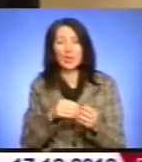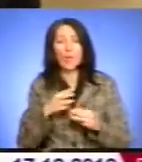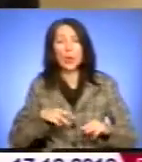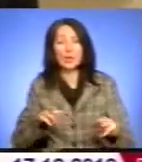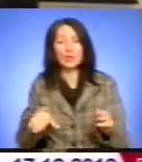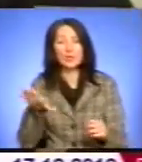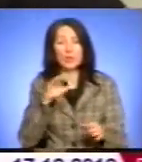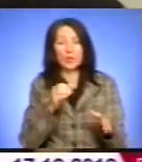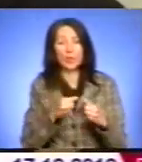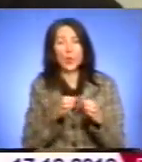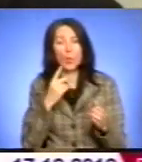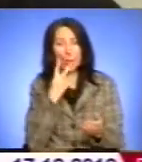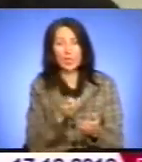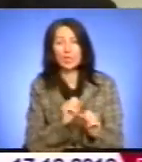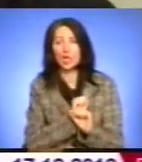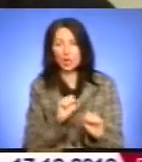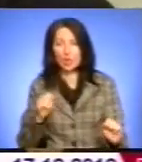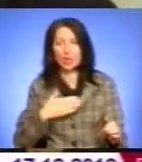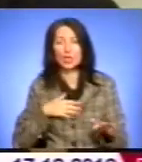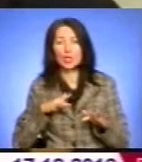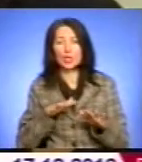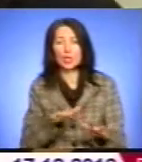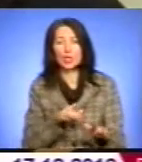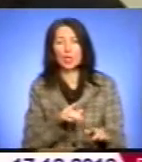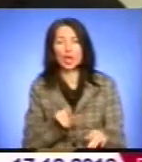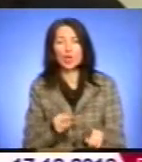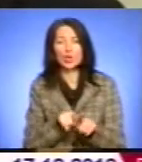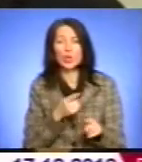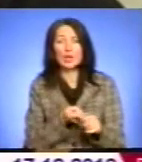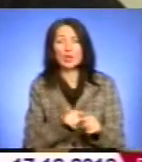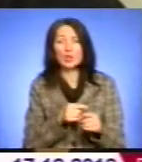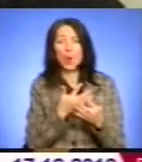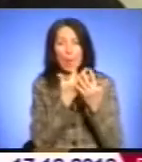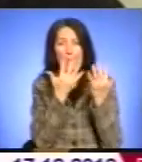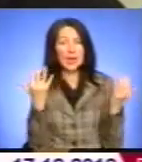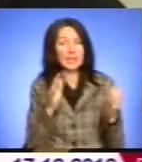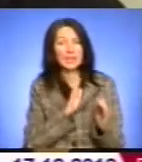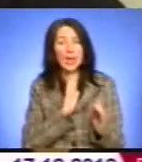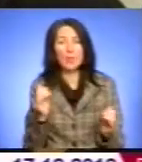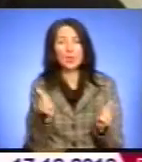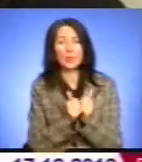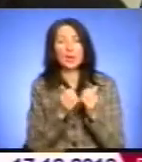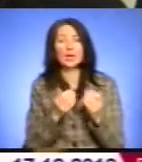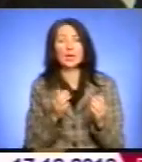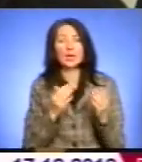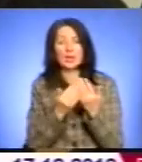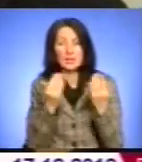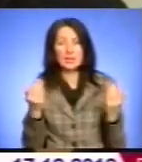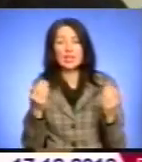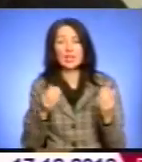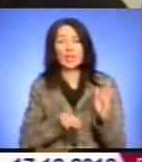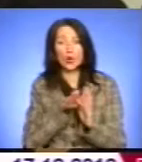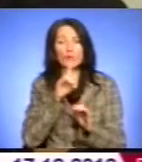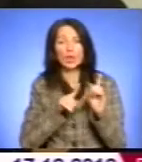показали рішучість наших дій, що цього паркана не буде біля стін Верховної Ради, що вищий законодавчий орган Верховна Рада буде відкрита,